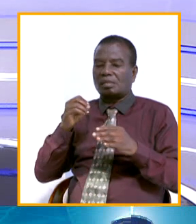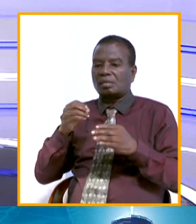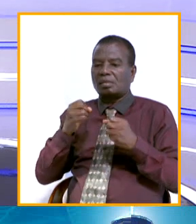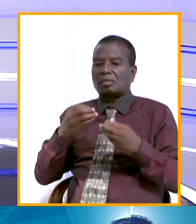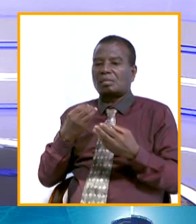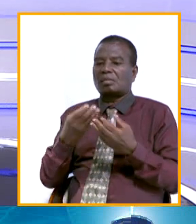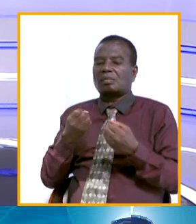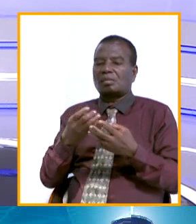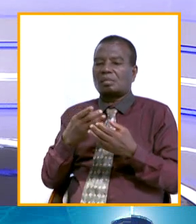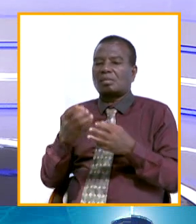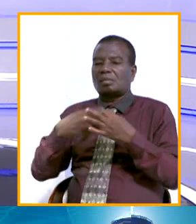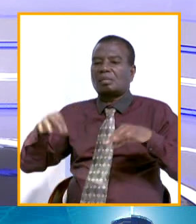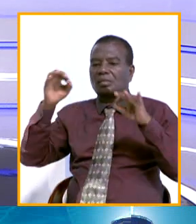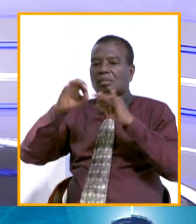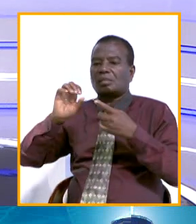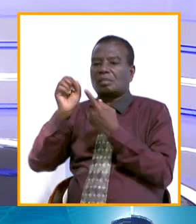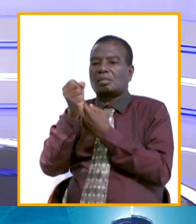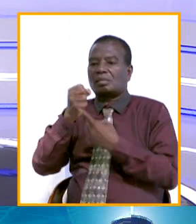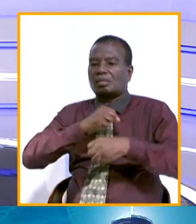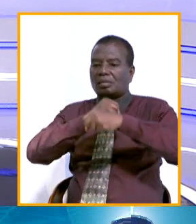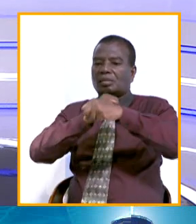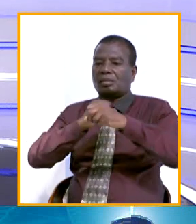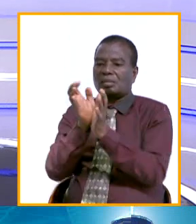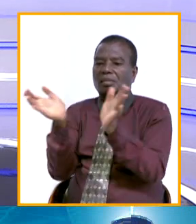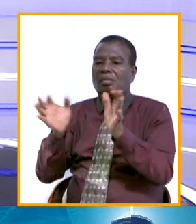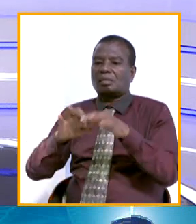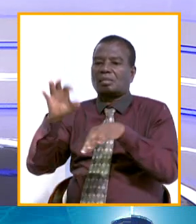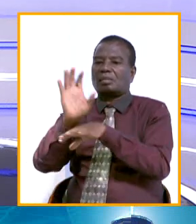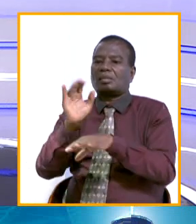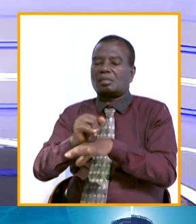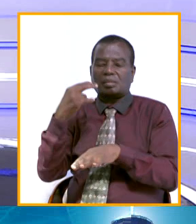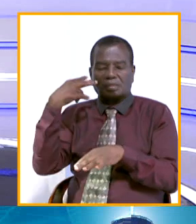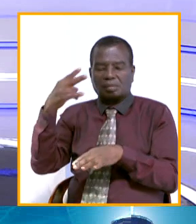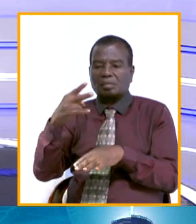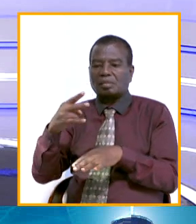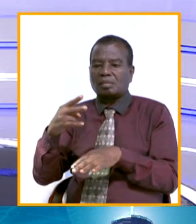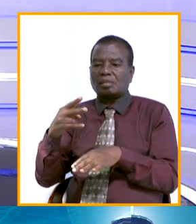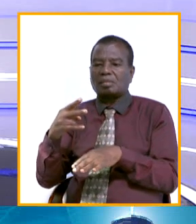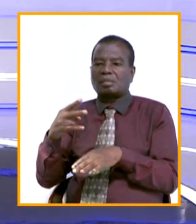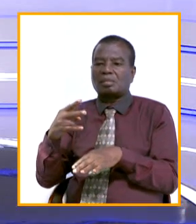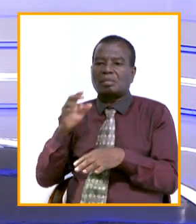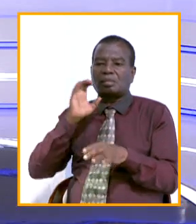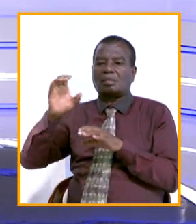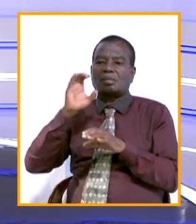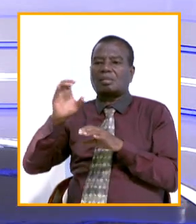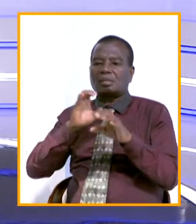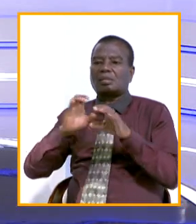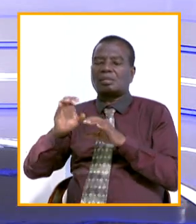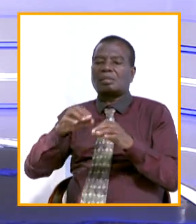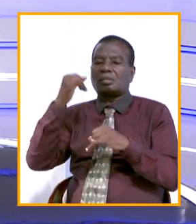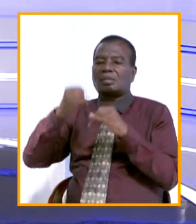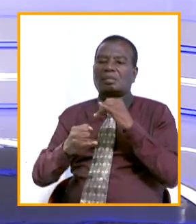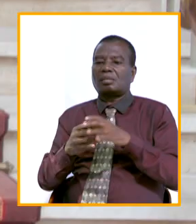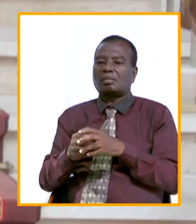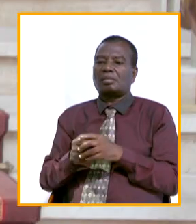sujets d'importance, notamment la situation sécuritaire générale en Côte d'Ivoire. On écoute là maintenant le communiqué final de la